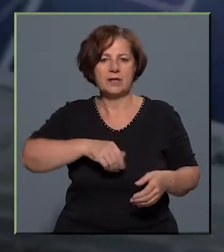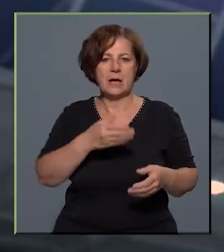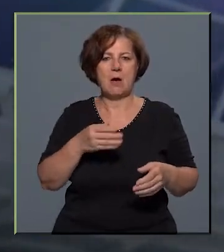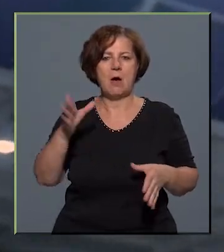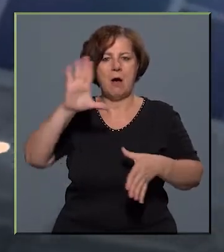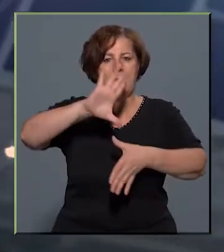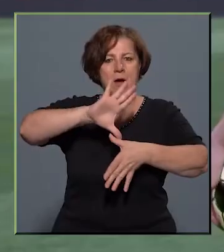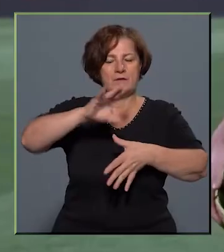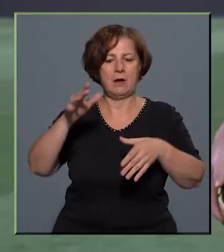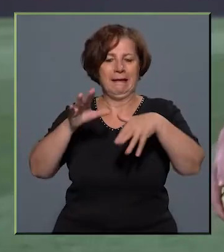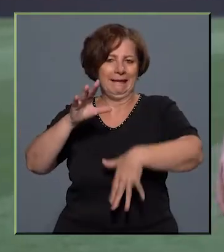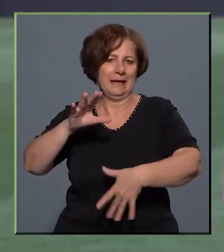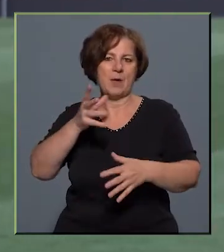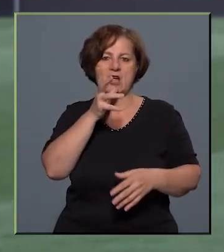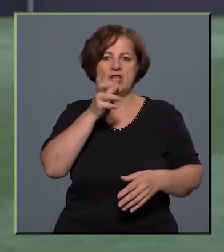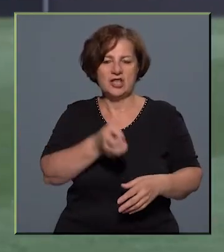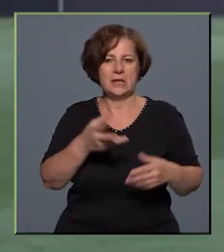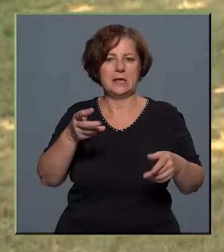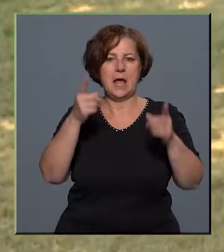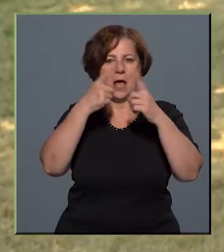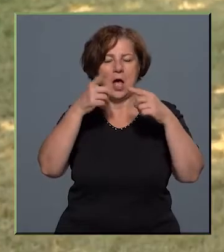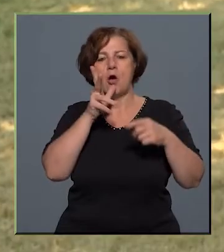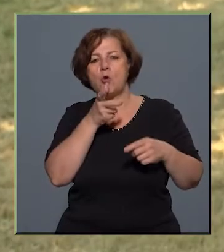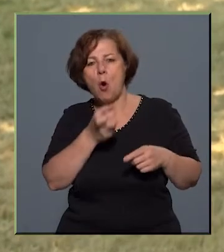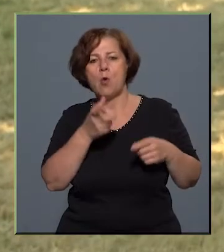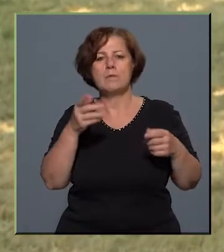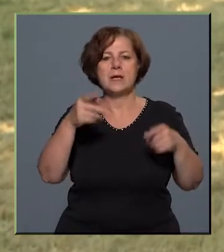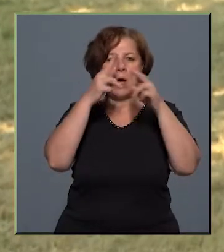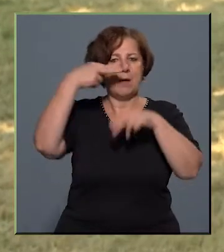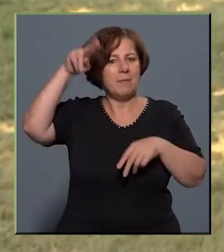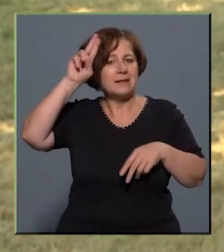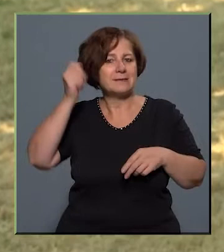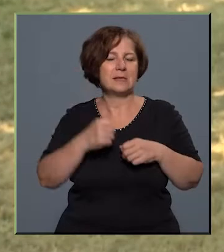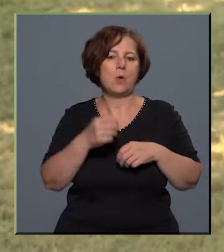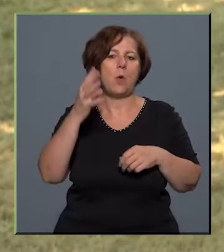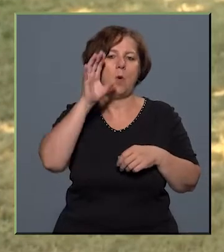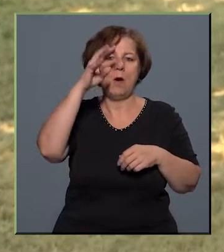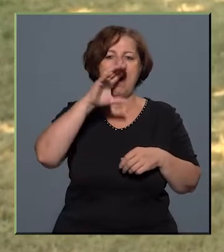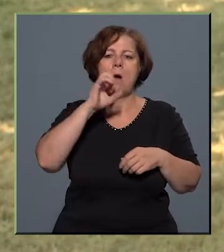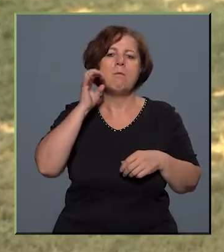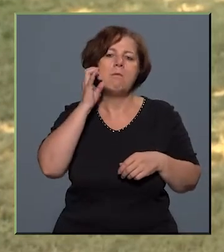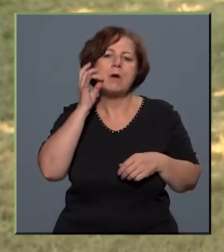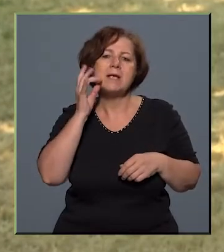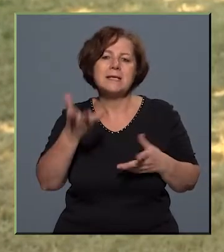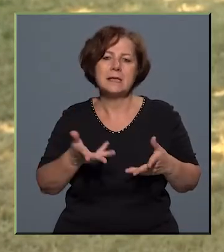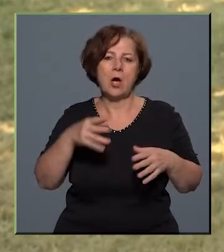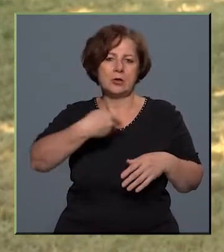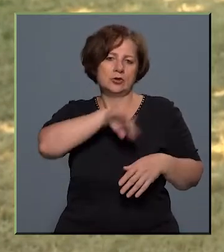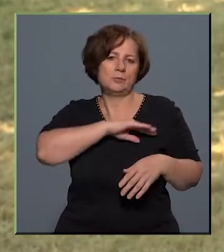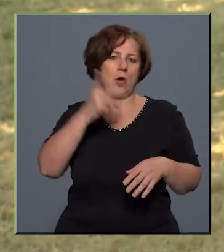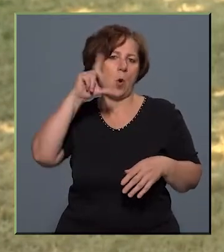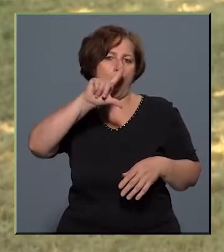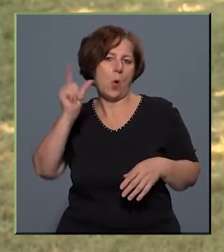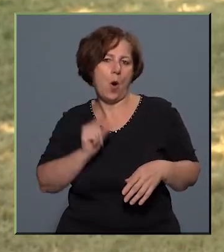Amerikából, Dél-Amerikából, Chile, Kolumbia, Mexikó, Brazília, Németország, tehát Európából is a nagyok, úgymond a spanyolok,